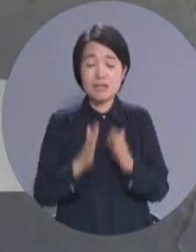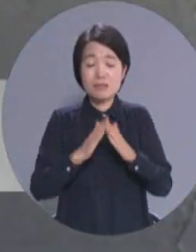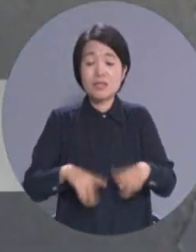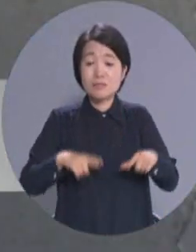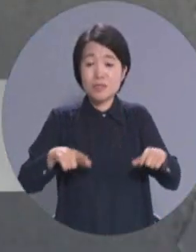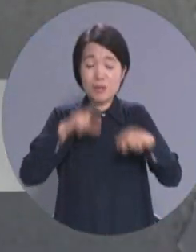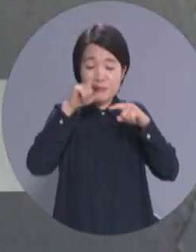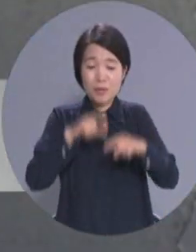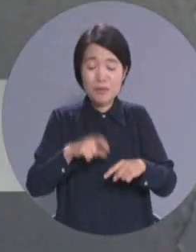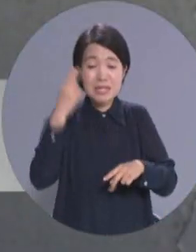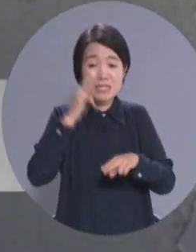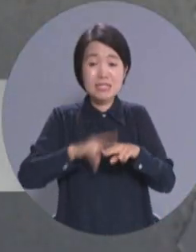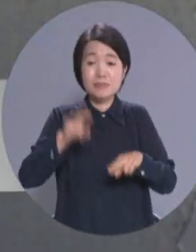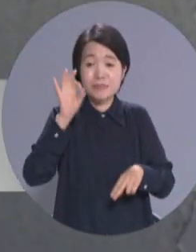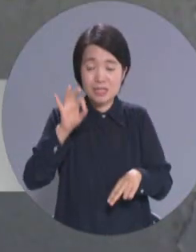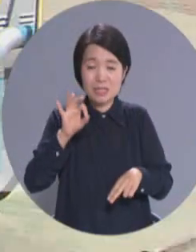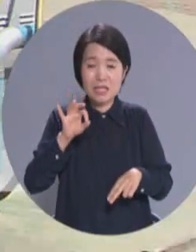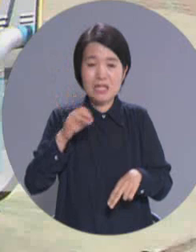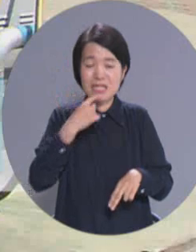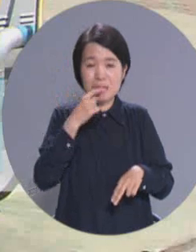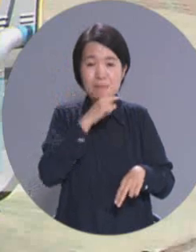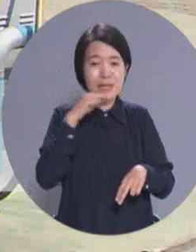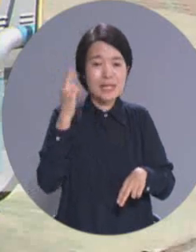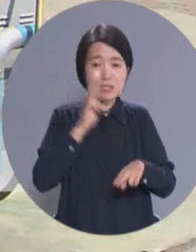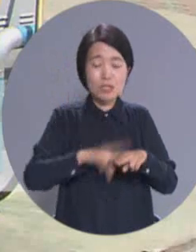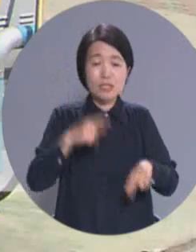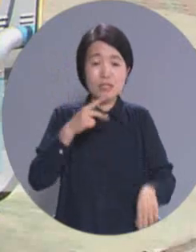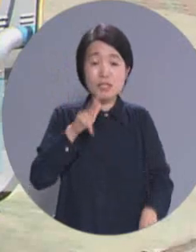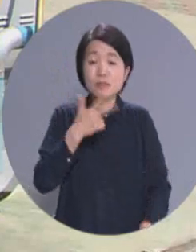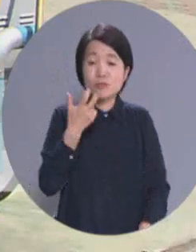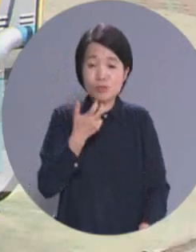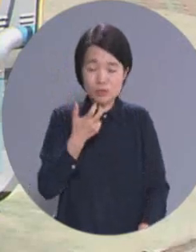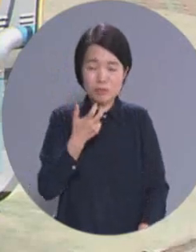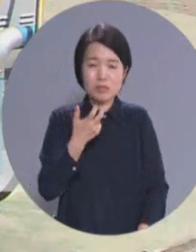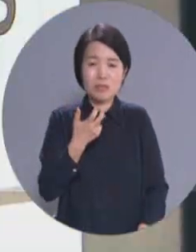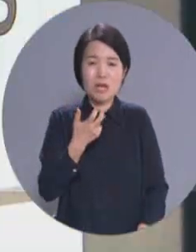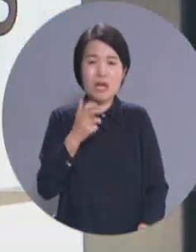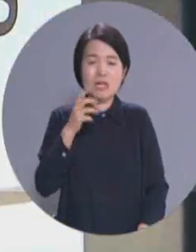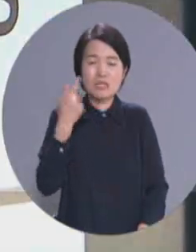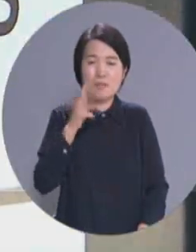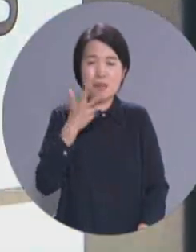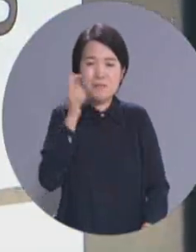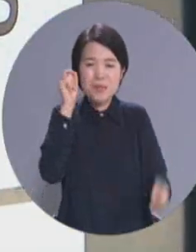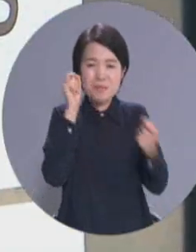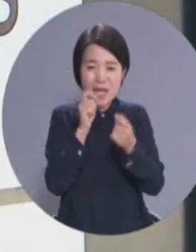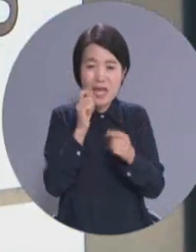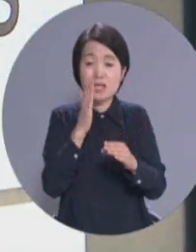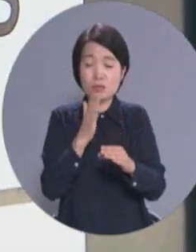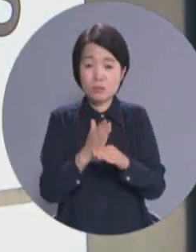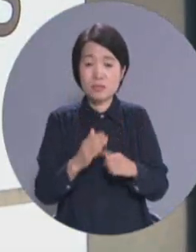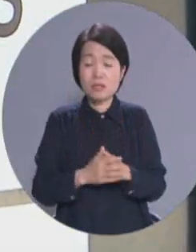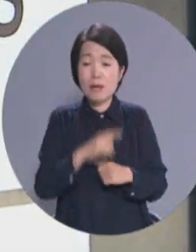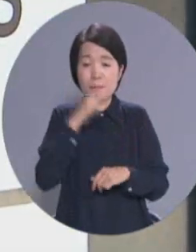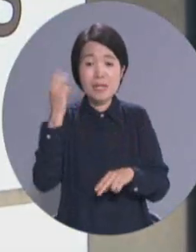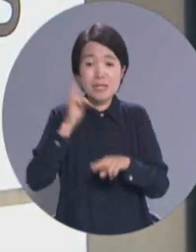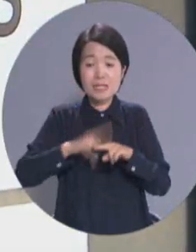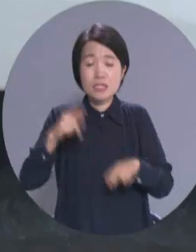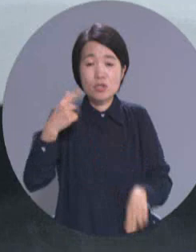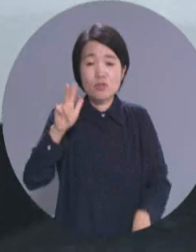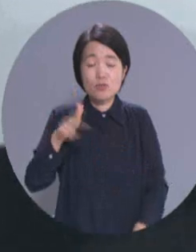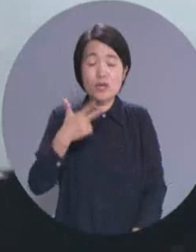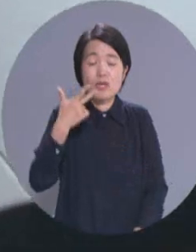전남의 평균 기름값은 휘발유가 1793 대로 18800원 대를 앞두고 있으며 경유는